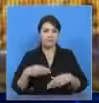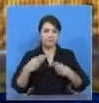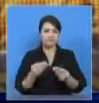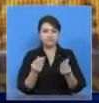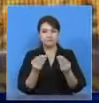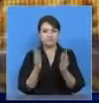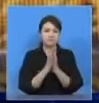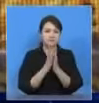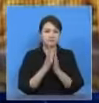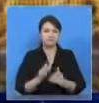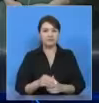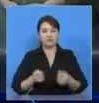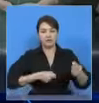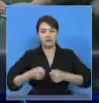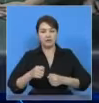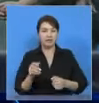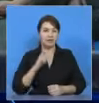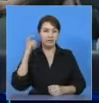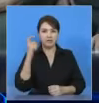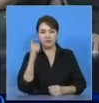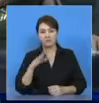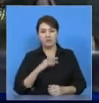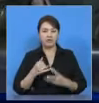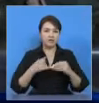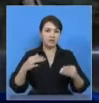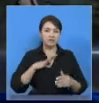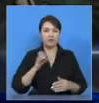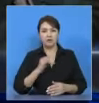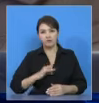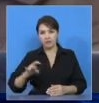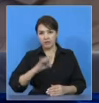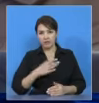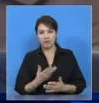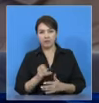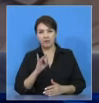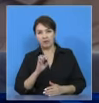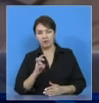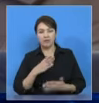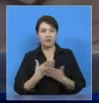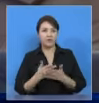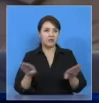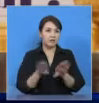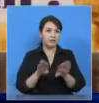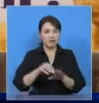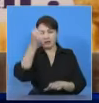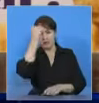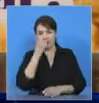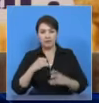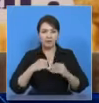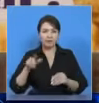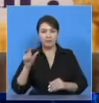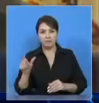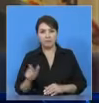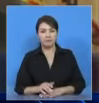денежные премии руководитель отдела сельского хозяйства и земельных отношений этики бийского района мерам бикса тимов также поблагодарил земляков